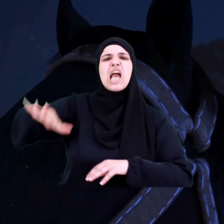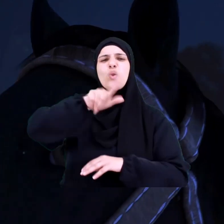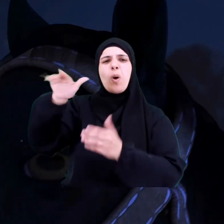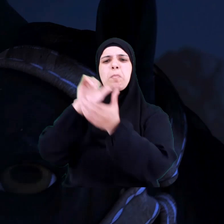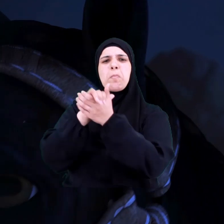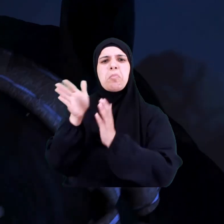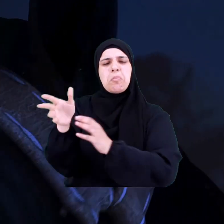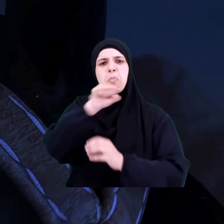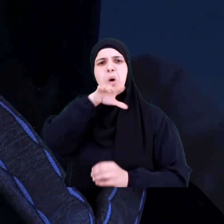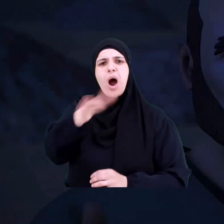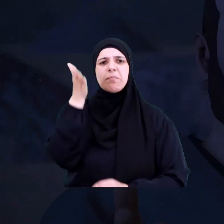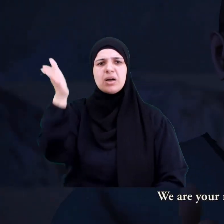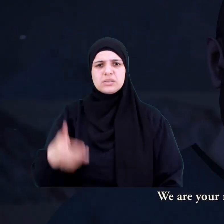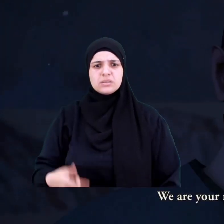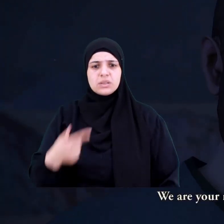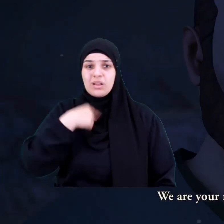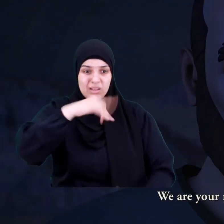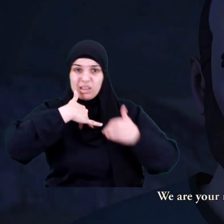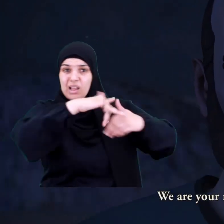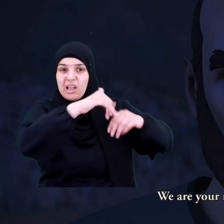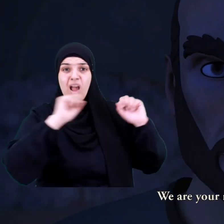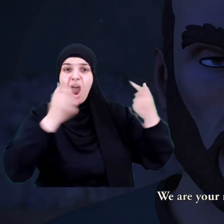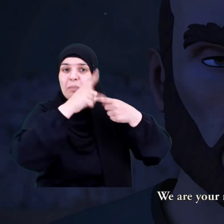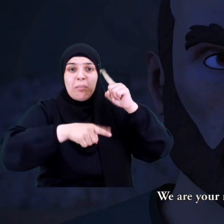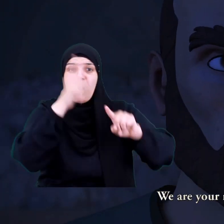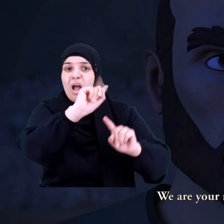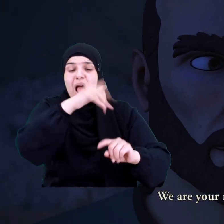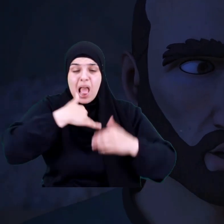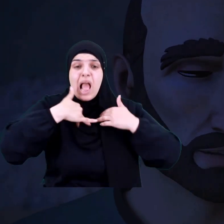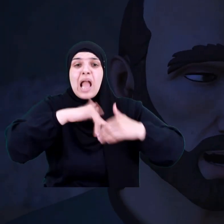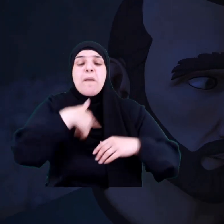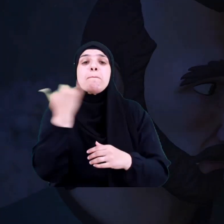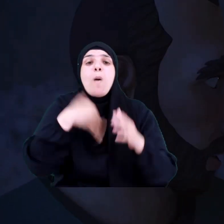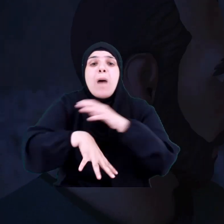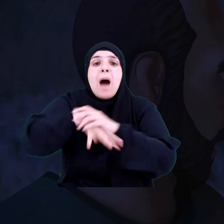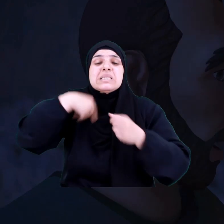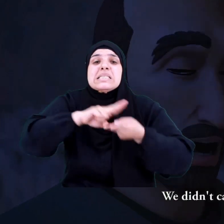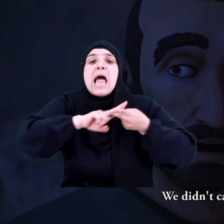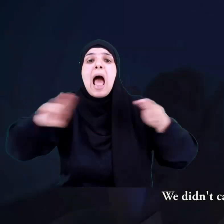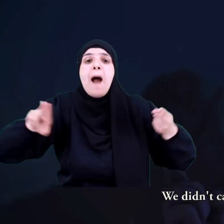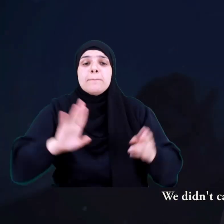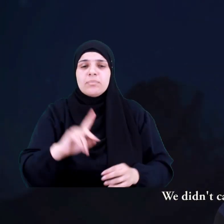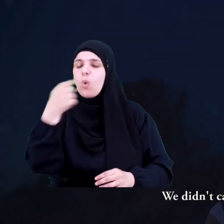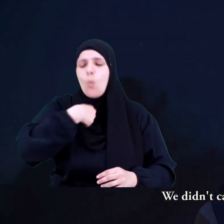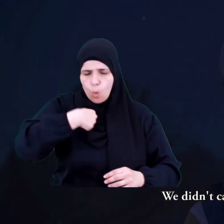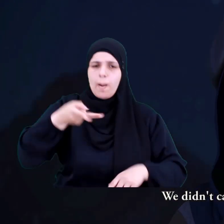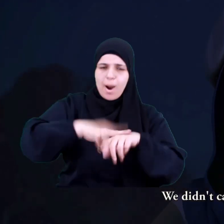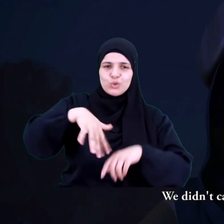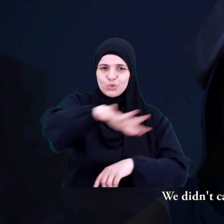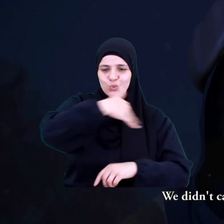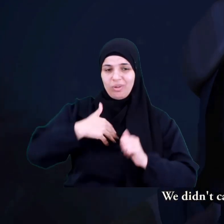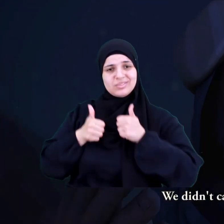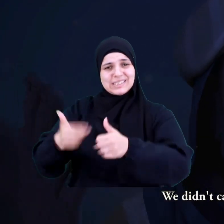أسيادكم يا تابع محمد. لم نأتي للقتال، بل جئنا في مهمة سلام. ونحن